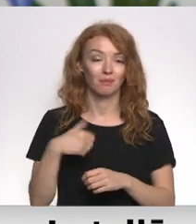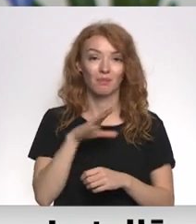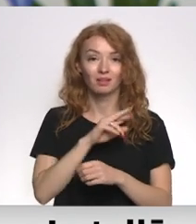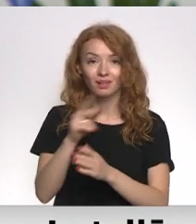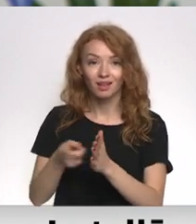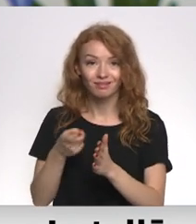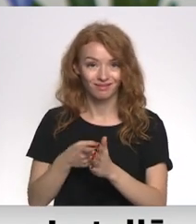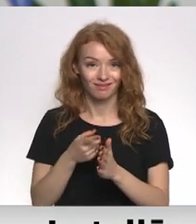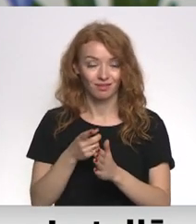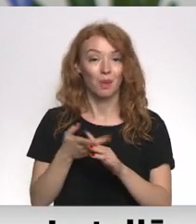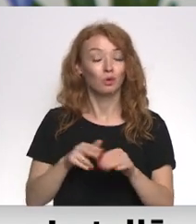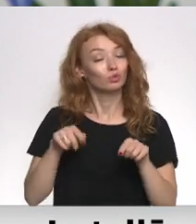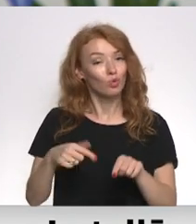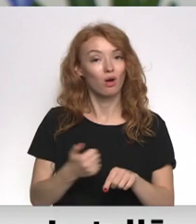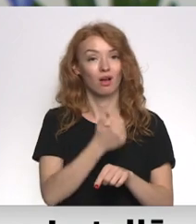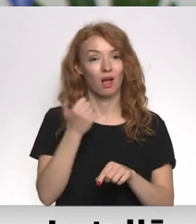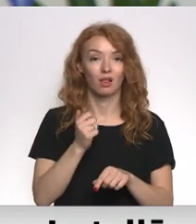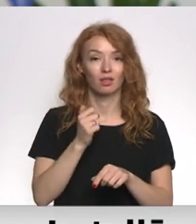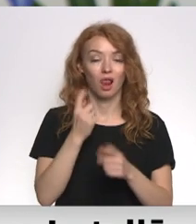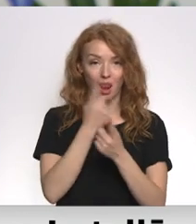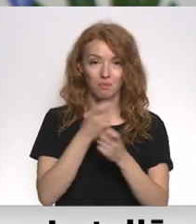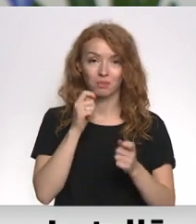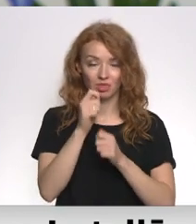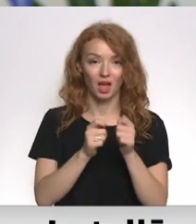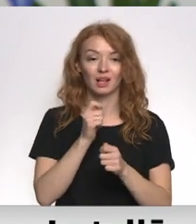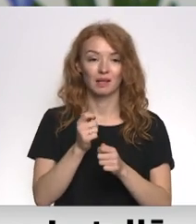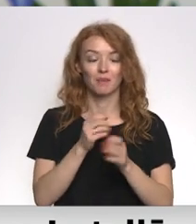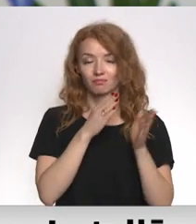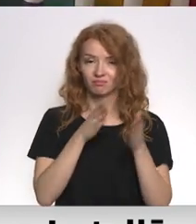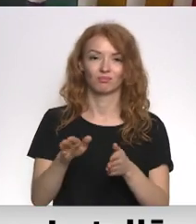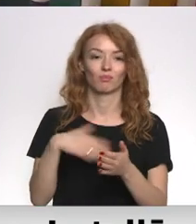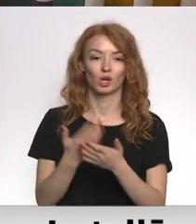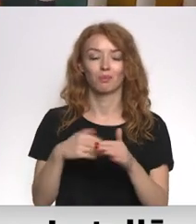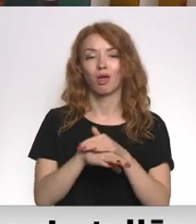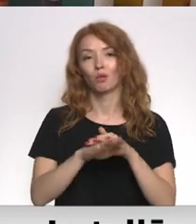maziņš. Tieši tāpēc šogad dot 5 pievērsīsies bēgļu bērniem.